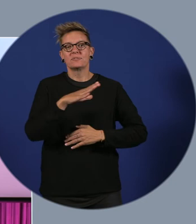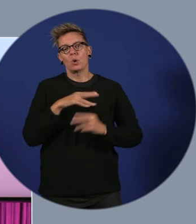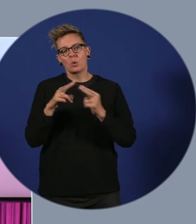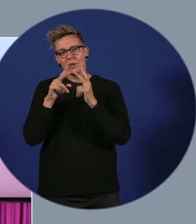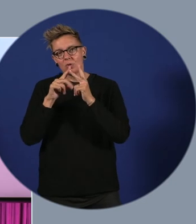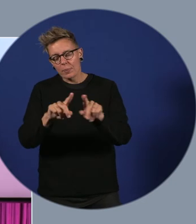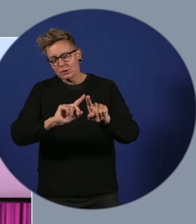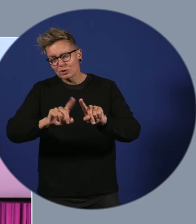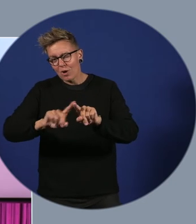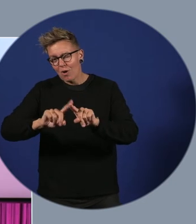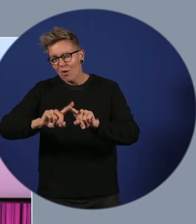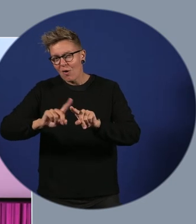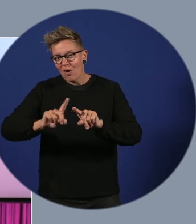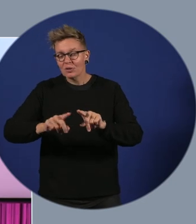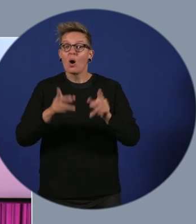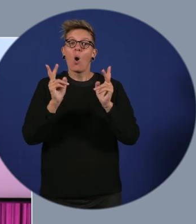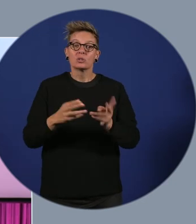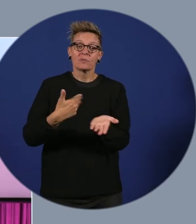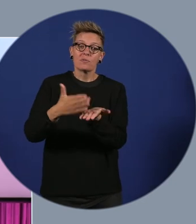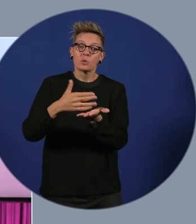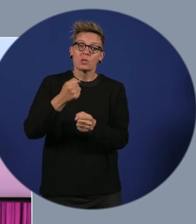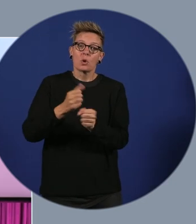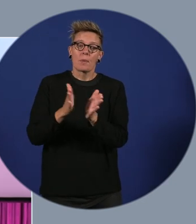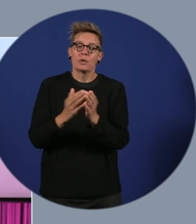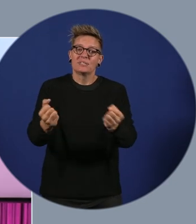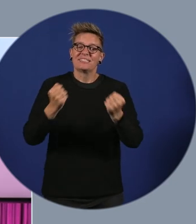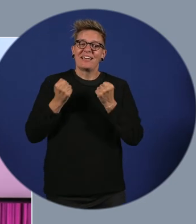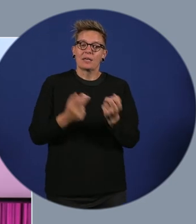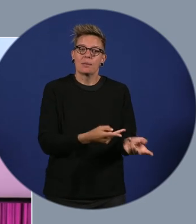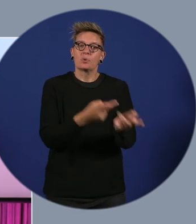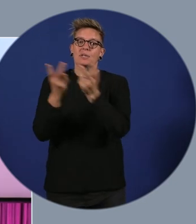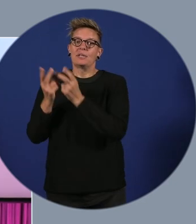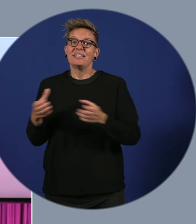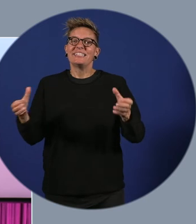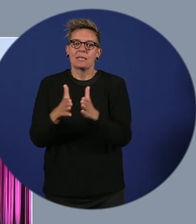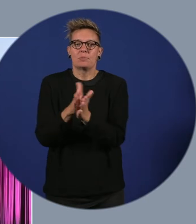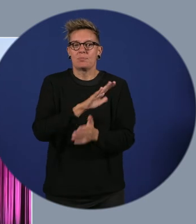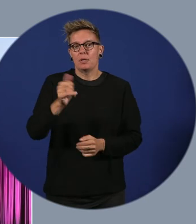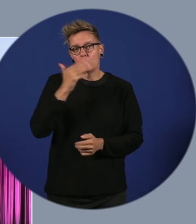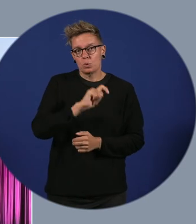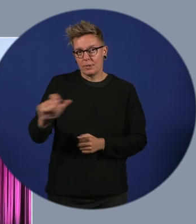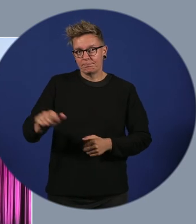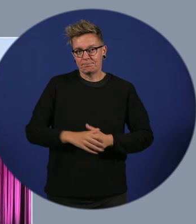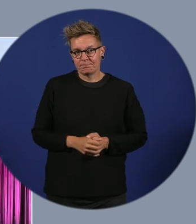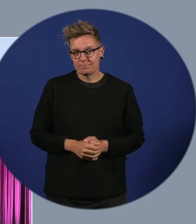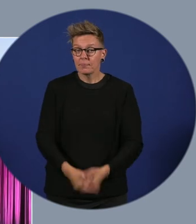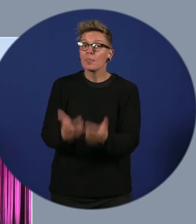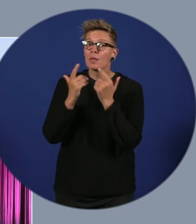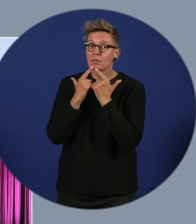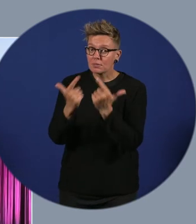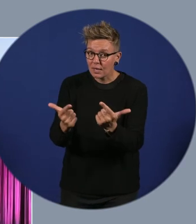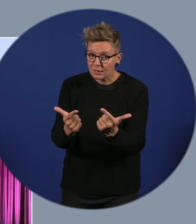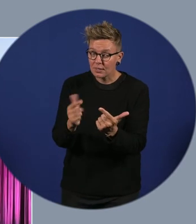igen. Och att vi fortsätter att stärka vår demokrati tillsammans med er unga. Tack för det, Rebecka